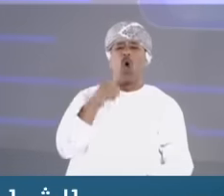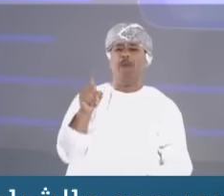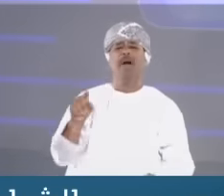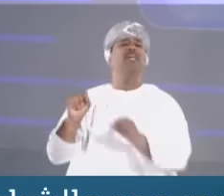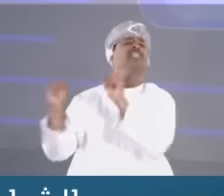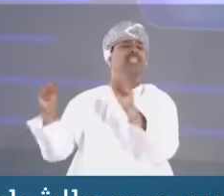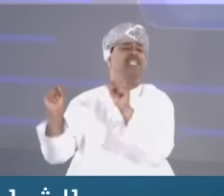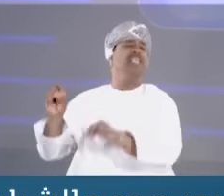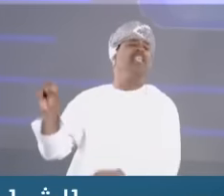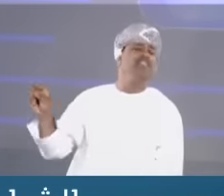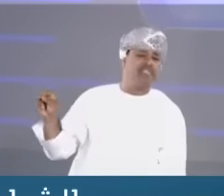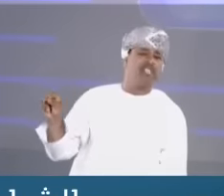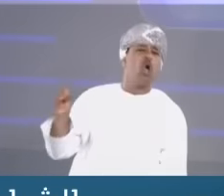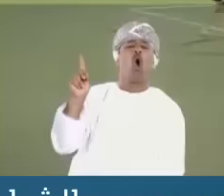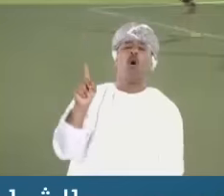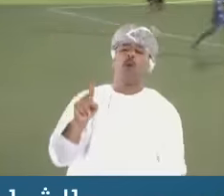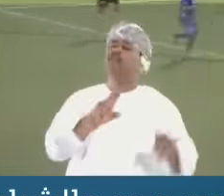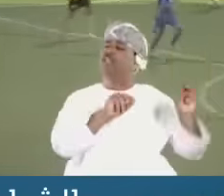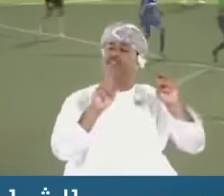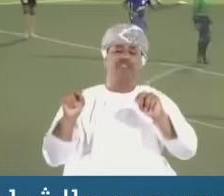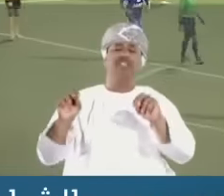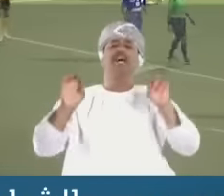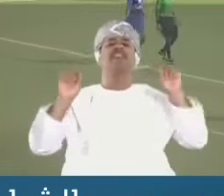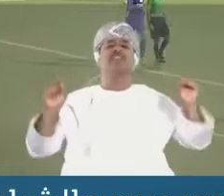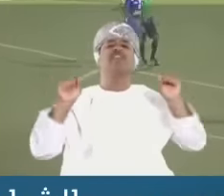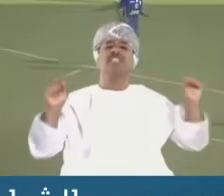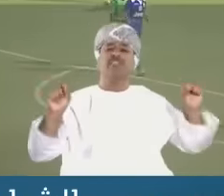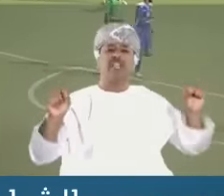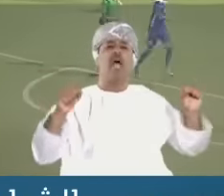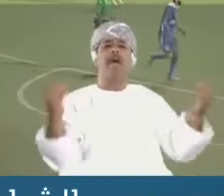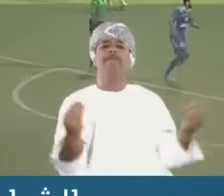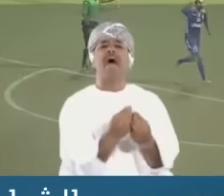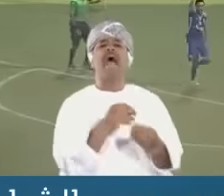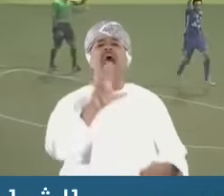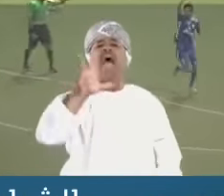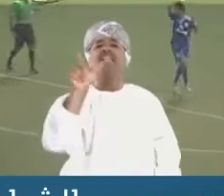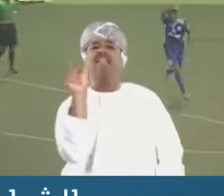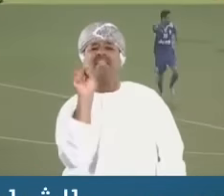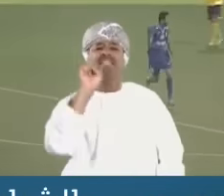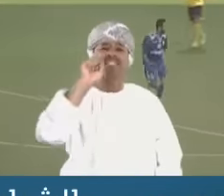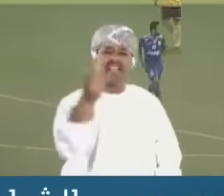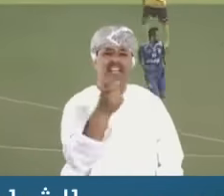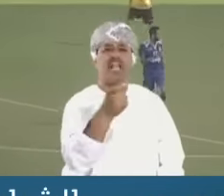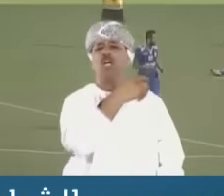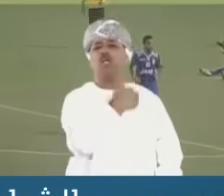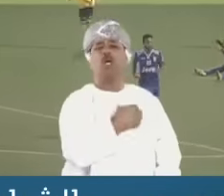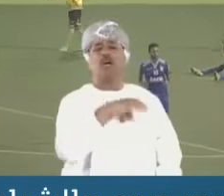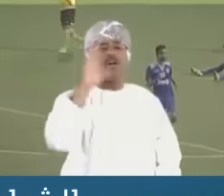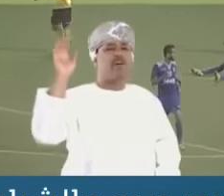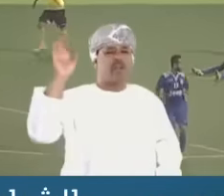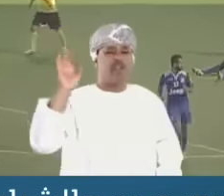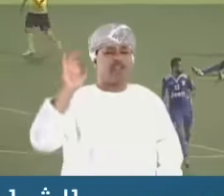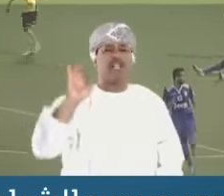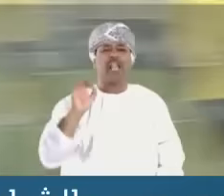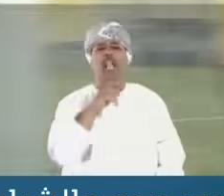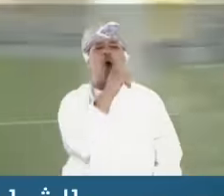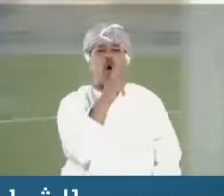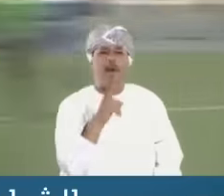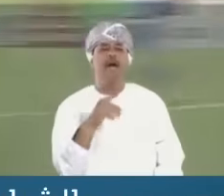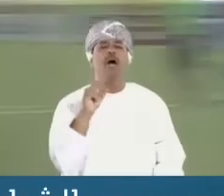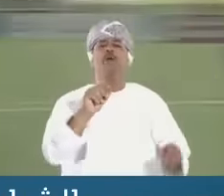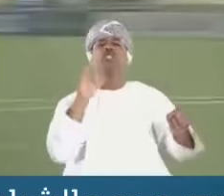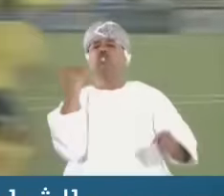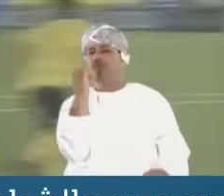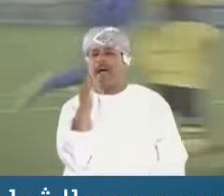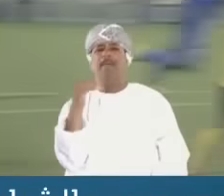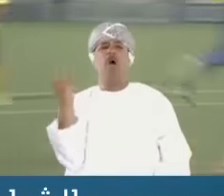دورينا، وسقط في فخ التعادل بدون أهداف أمام النصر، في حين فرض صحام التعادل على الشباب بهدف